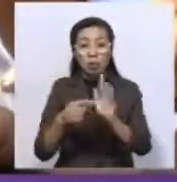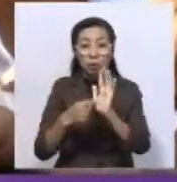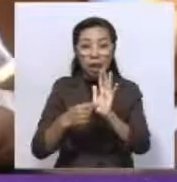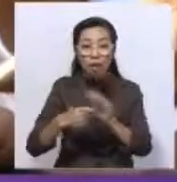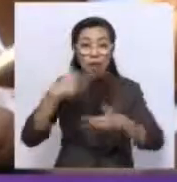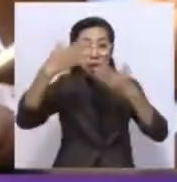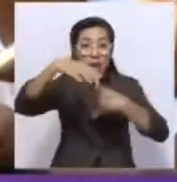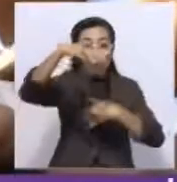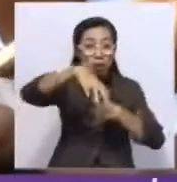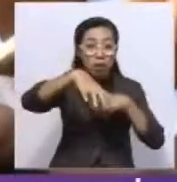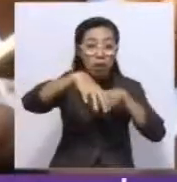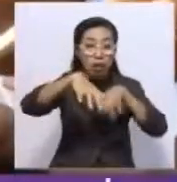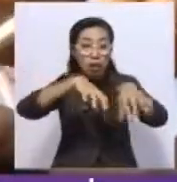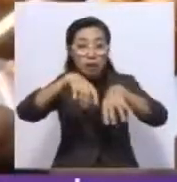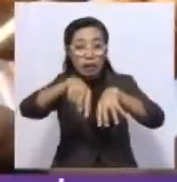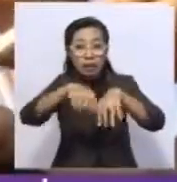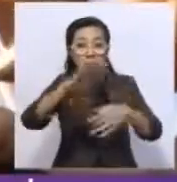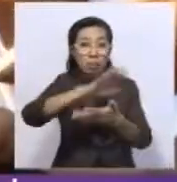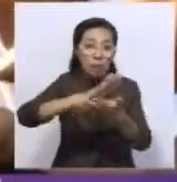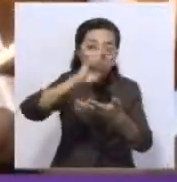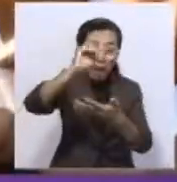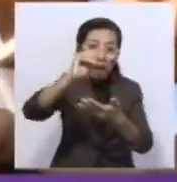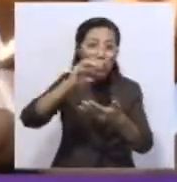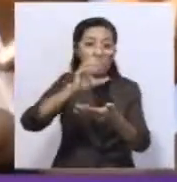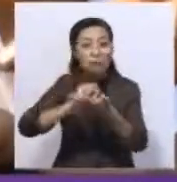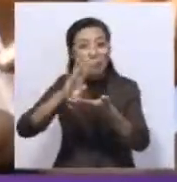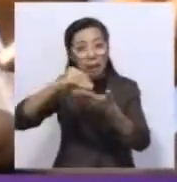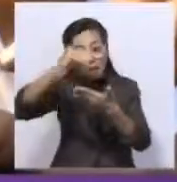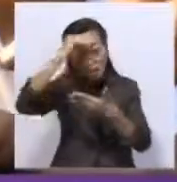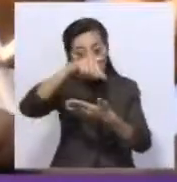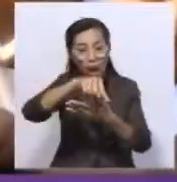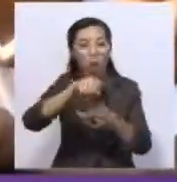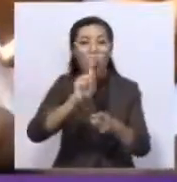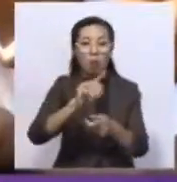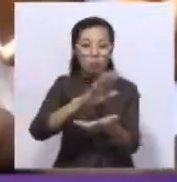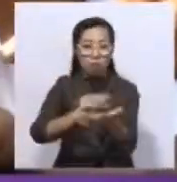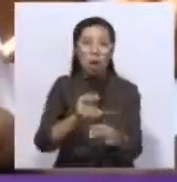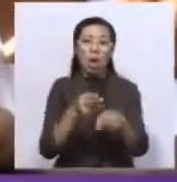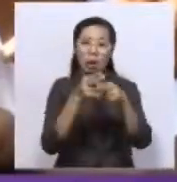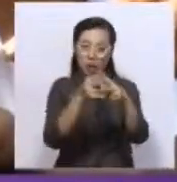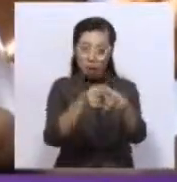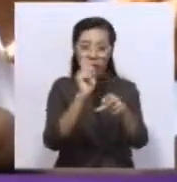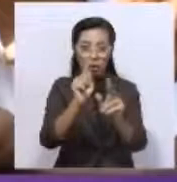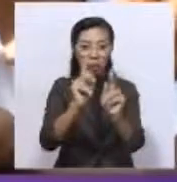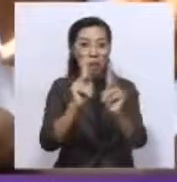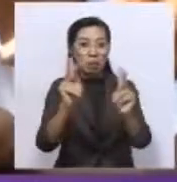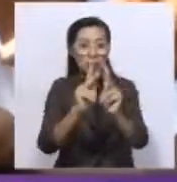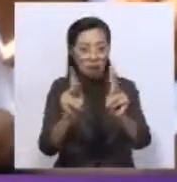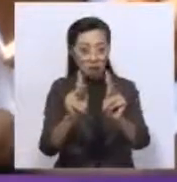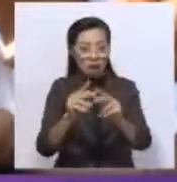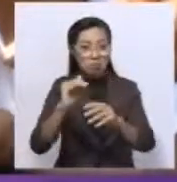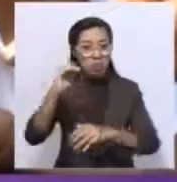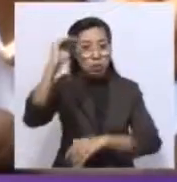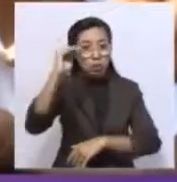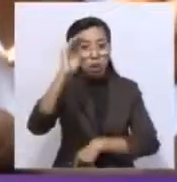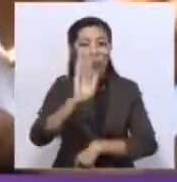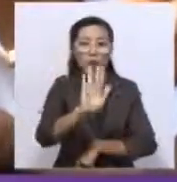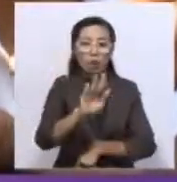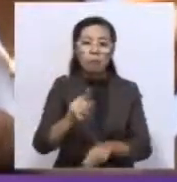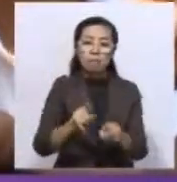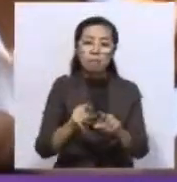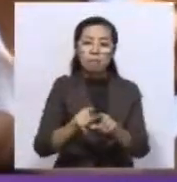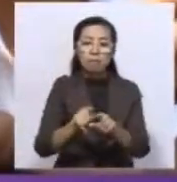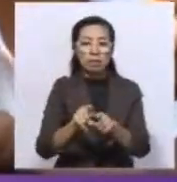หรือในรั้วมหาวิทยาลัยเนี่ยทางมหาวิทยาลัยก็จะต้องมีคณะกรรมการมีผู้หลักผู้ใหญ่ไม่ว่าจะเป็นท่